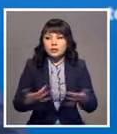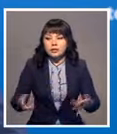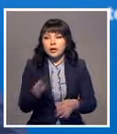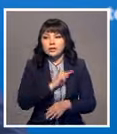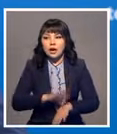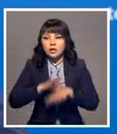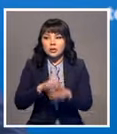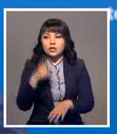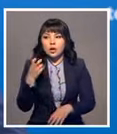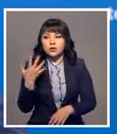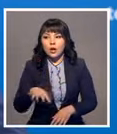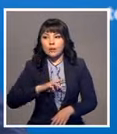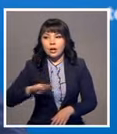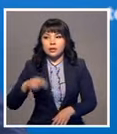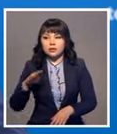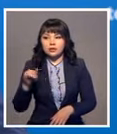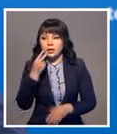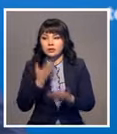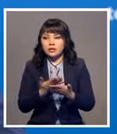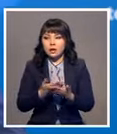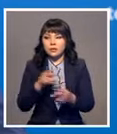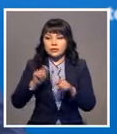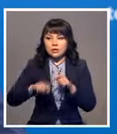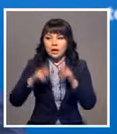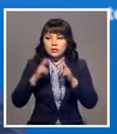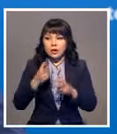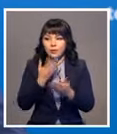шаралар қолдау үшін 250 миллиард теңгеге көлемінде резерв құру болып табылады.